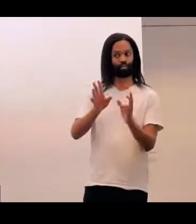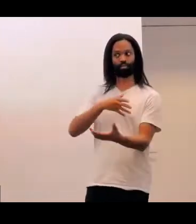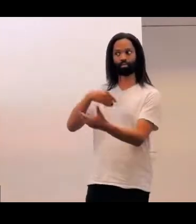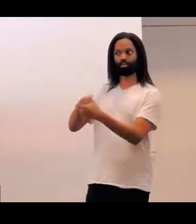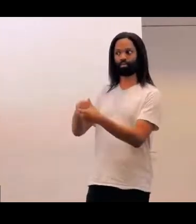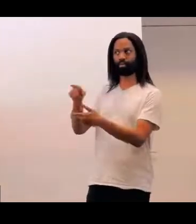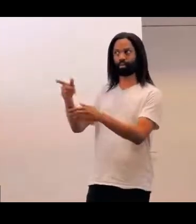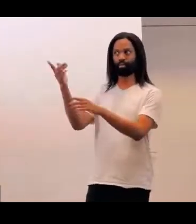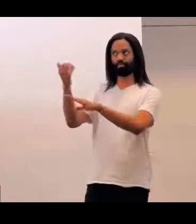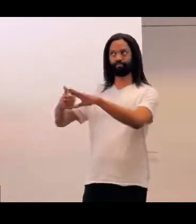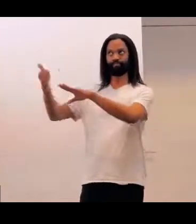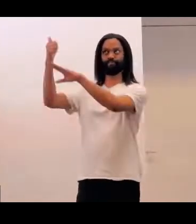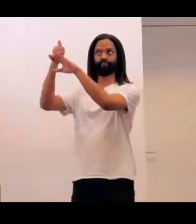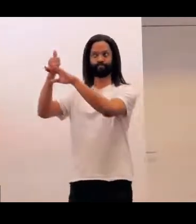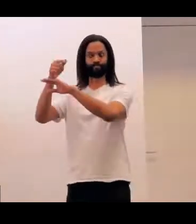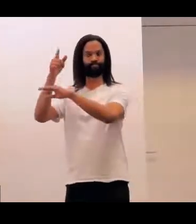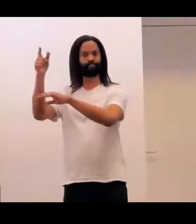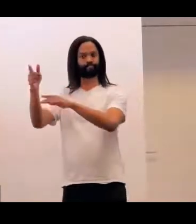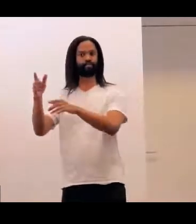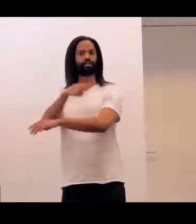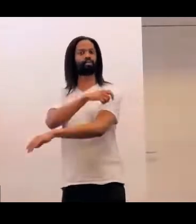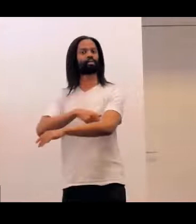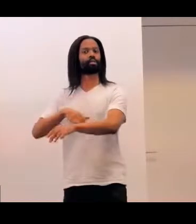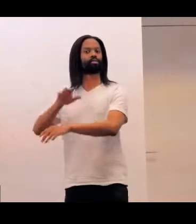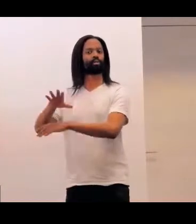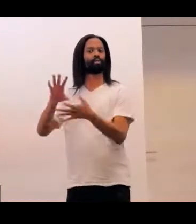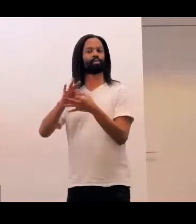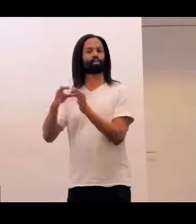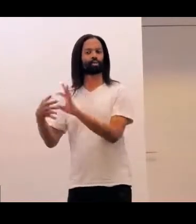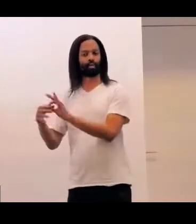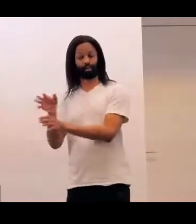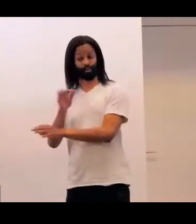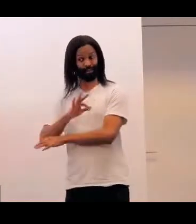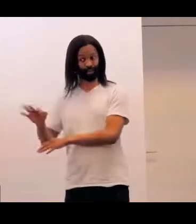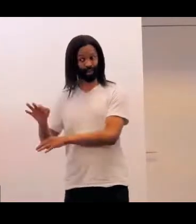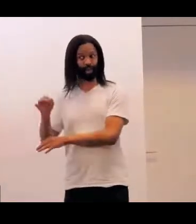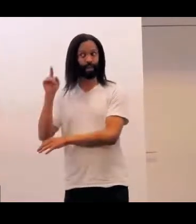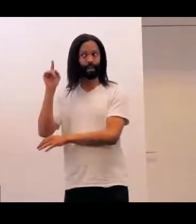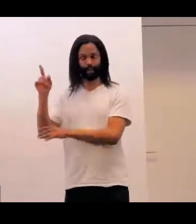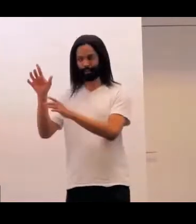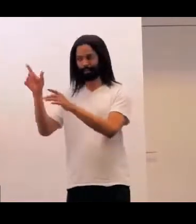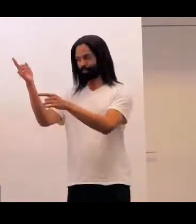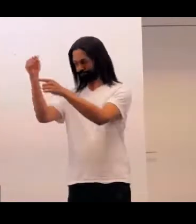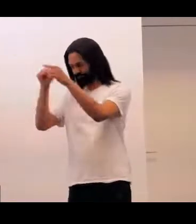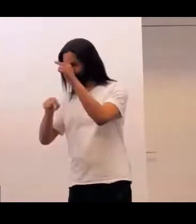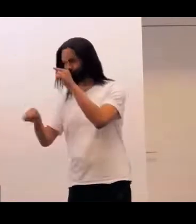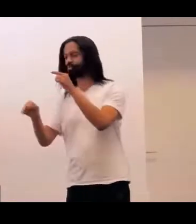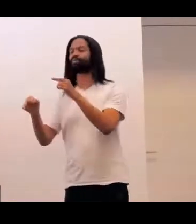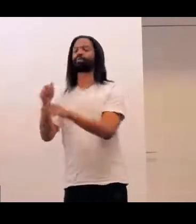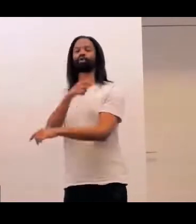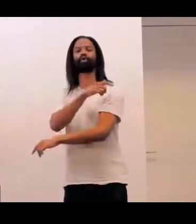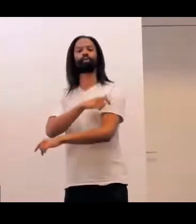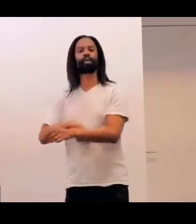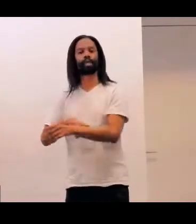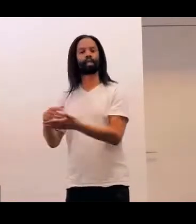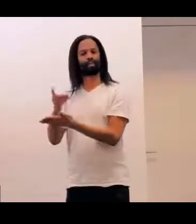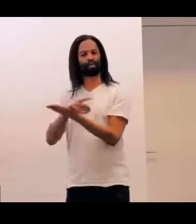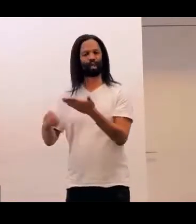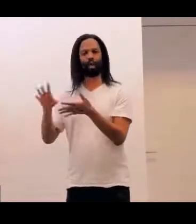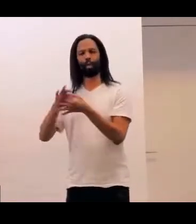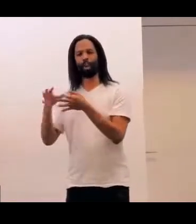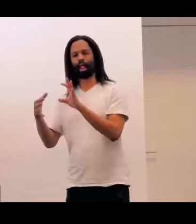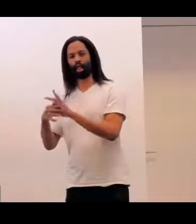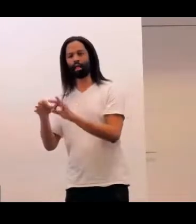sportif français et plus précisément pour notre territoire par le Comité départemental olympique et sportif du département